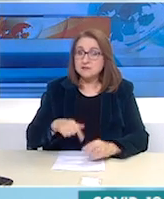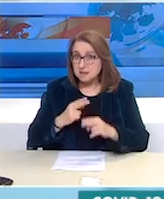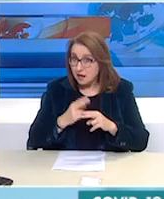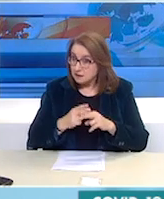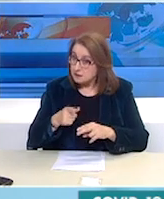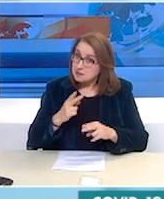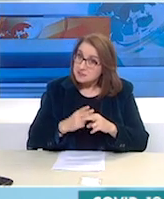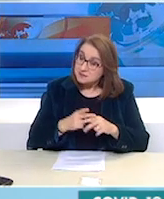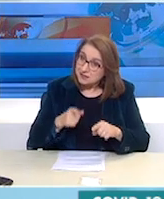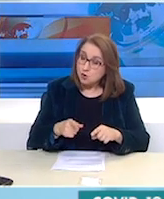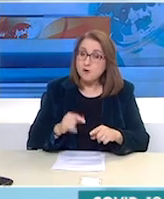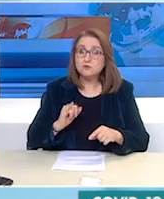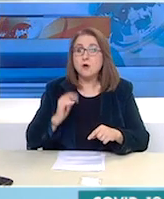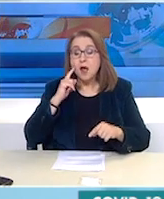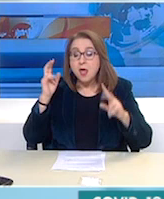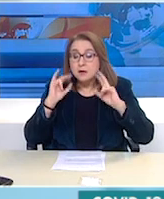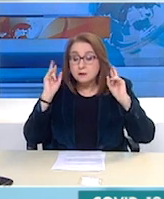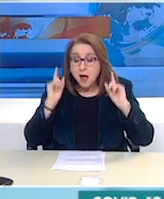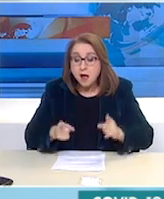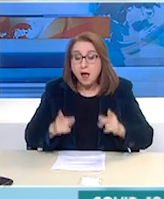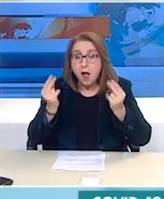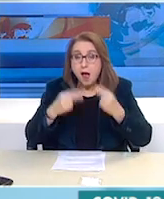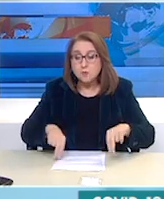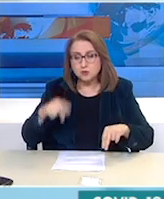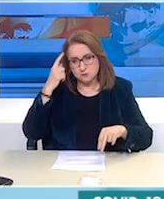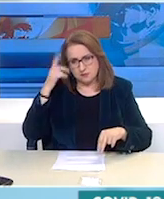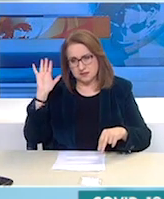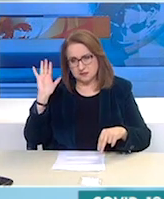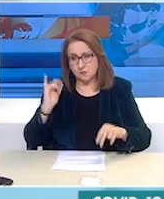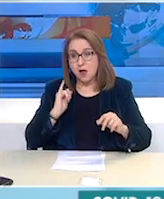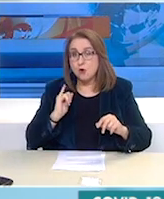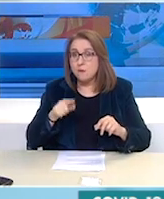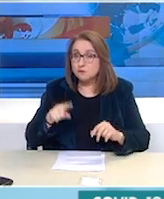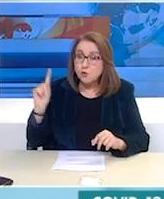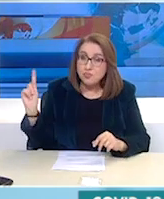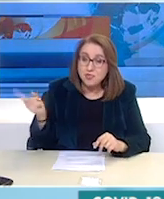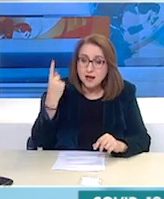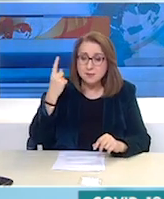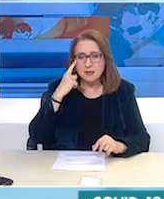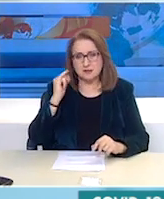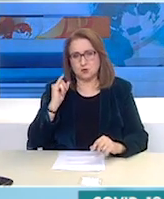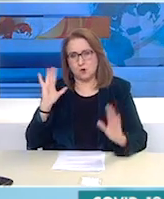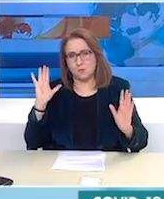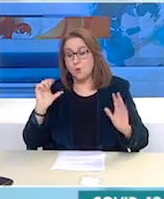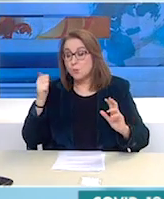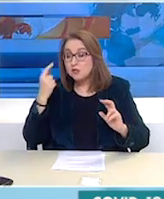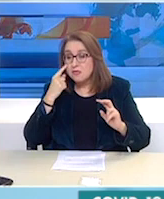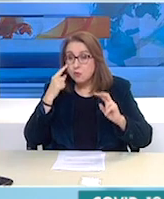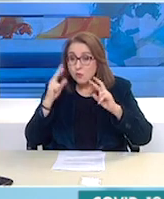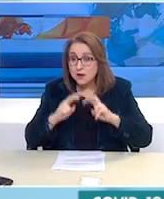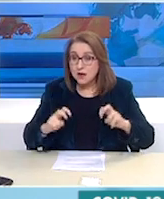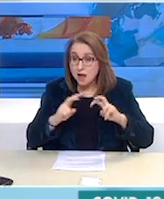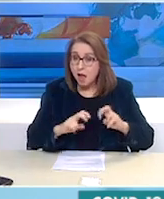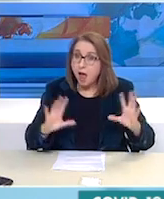τα αποτελέσματά της ή για τη χρήση της σαν τελικού μέσου θεραπείας σοβαρά αρρώστους. Αν αποδειχθεί αποτελεσματική, θα είναι ένα